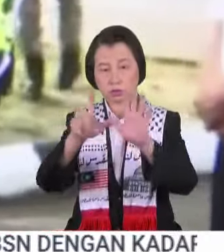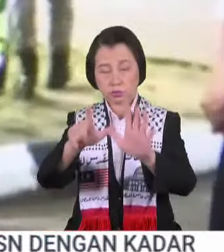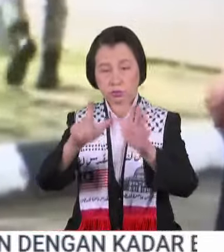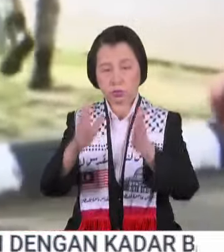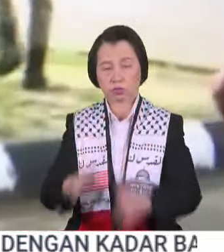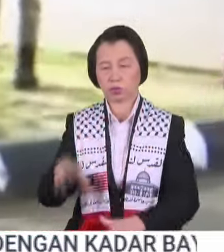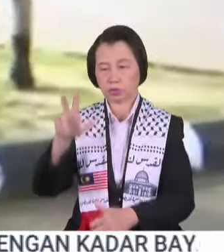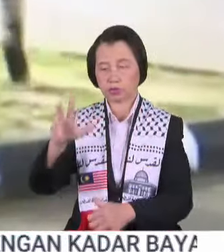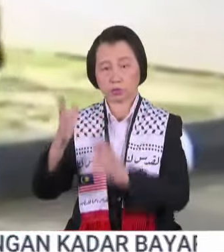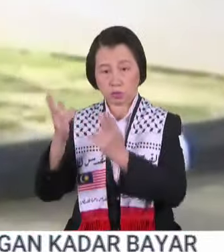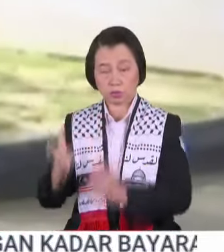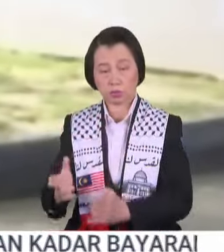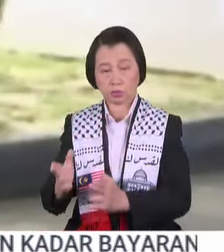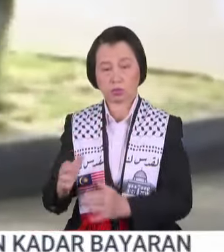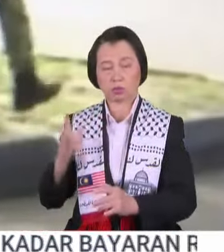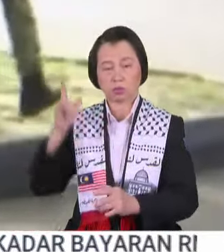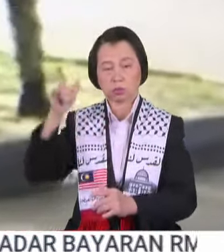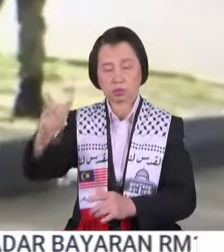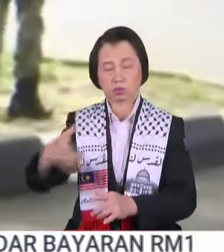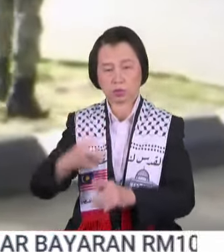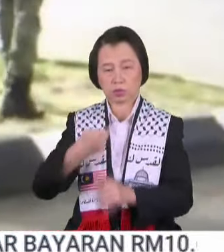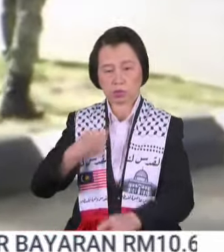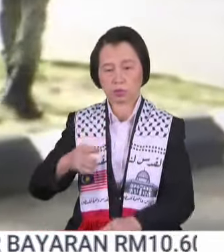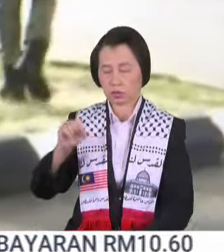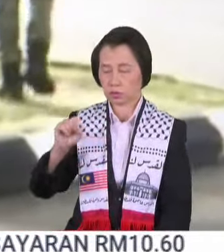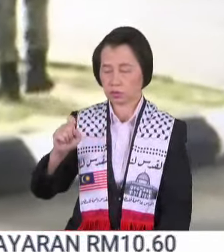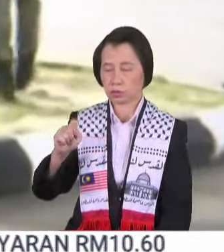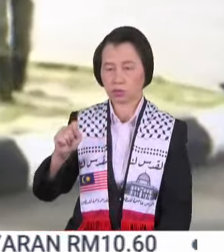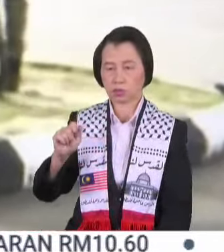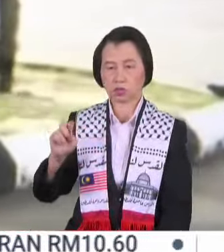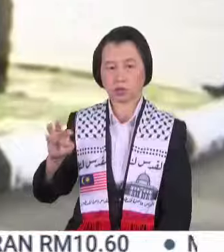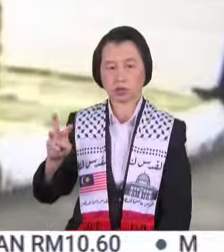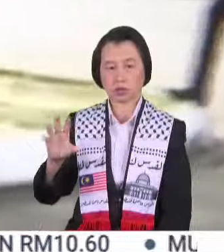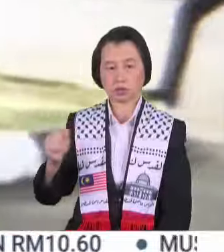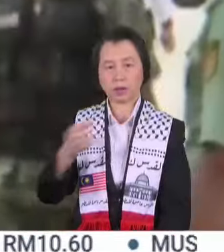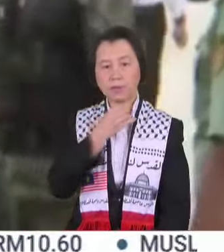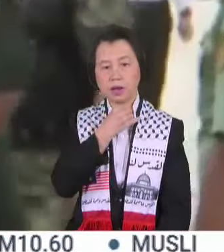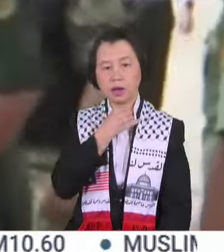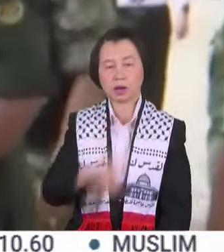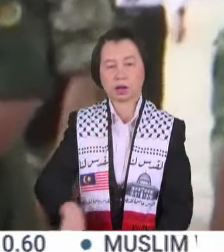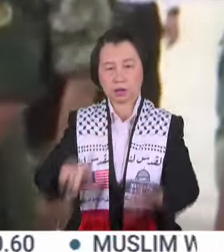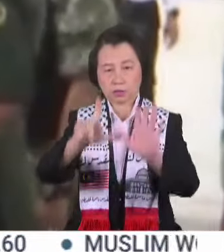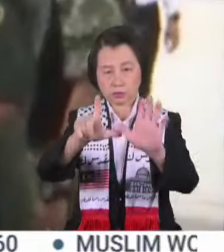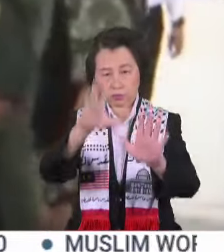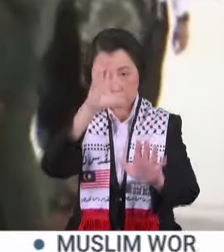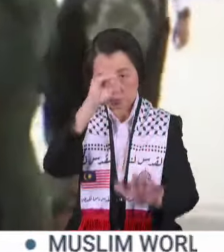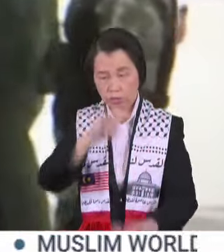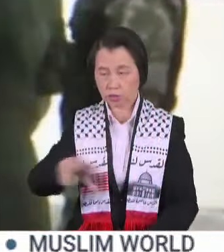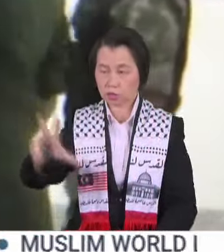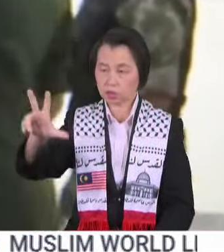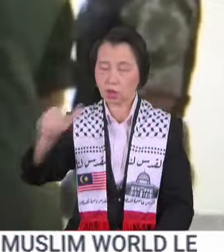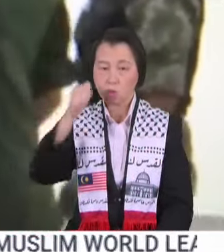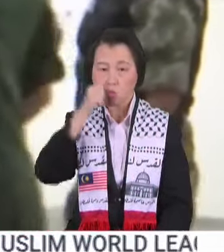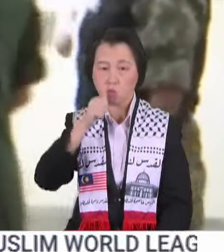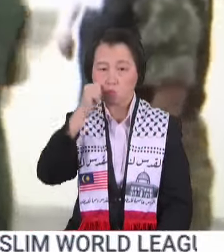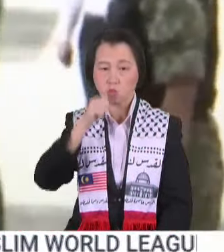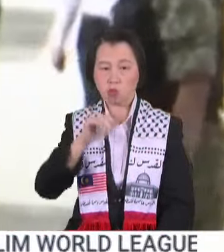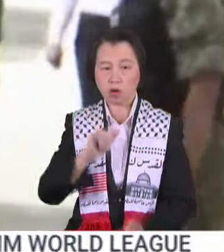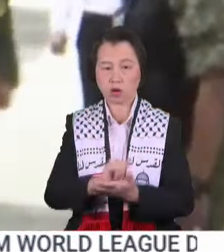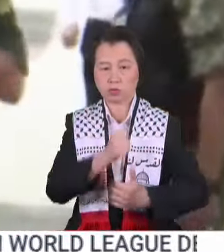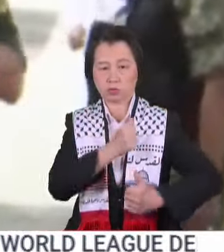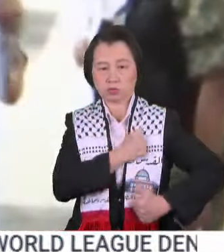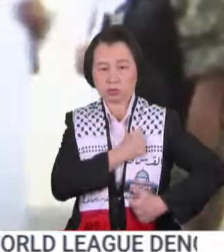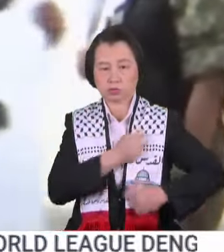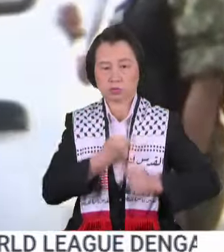dan 3 penumpang yang berlepas dari Padang Setiawan Perak. Mangsa terdiri daripada 7 lelaki dan 3 wanita, merupakan anggota